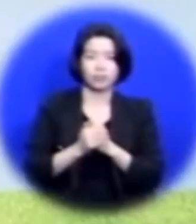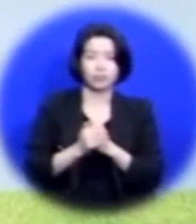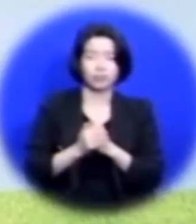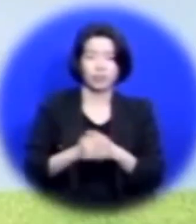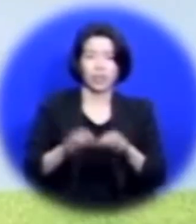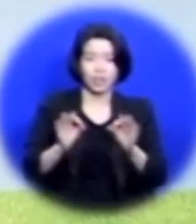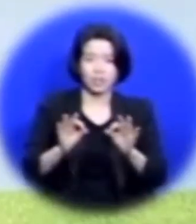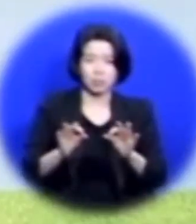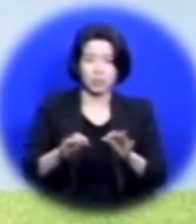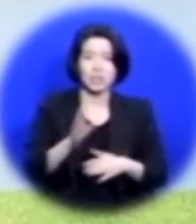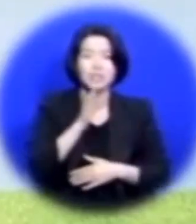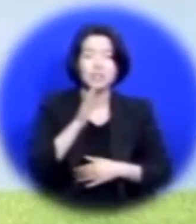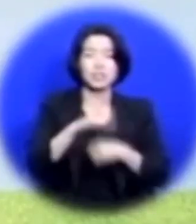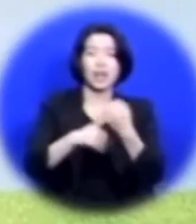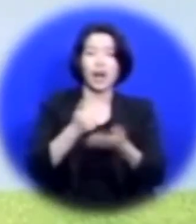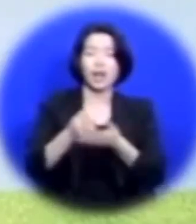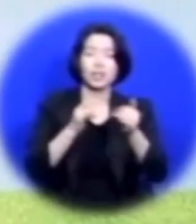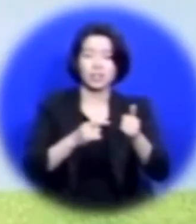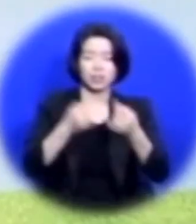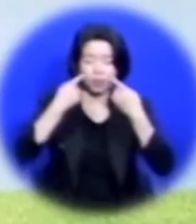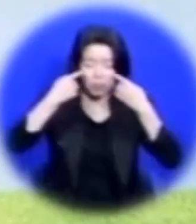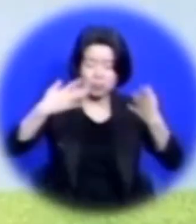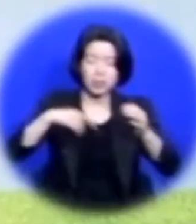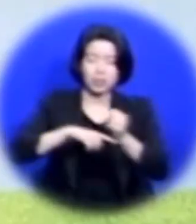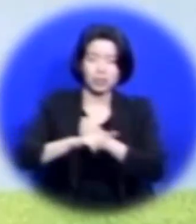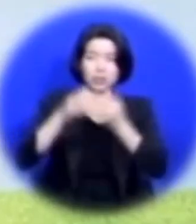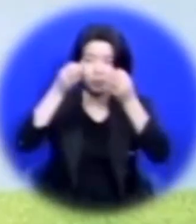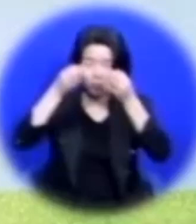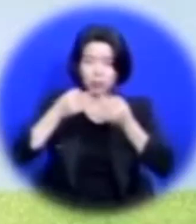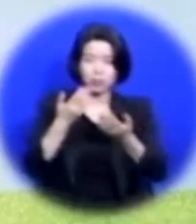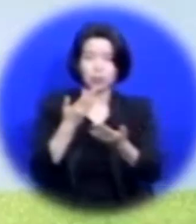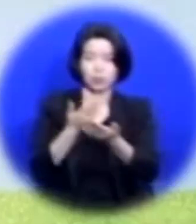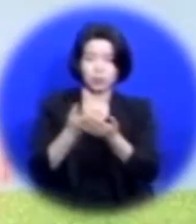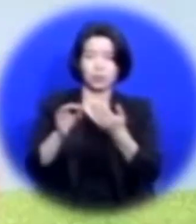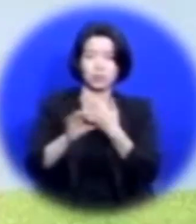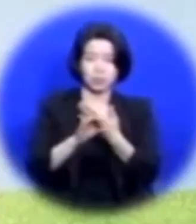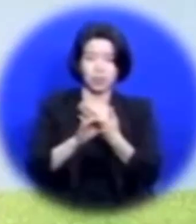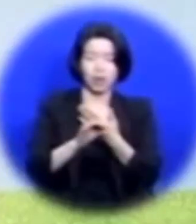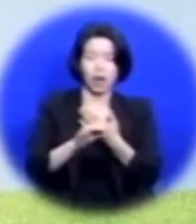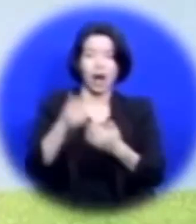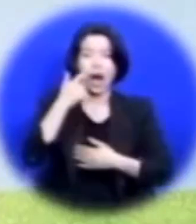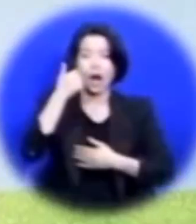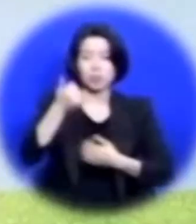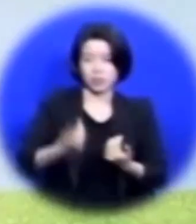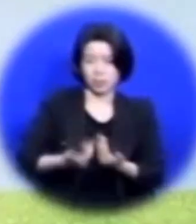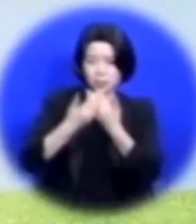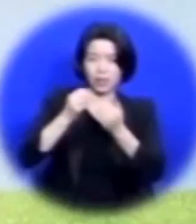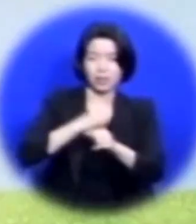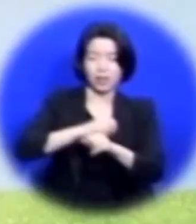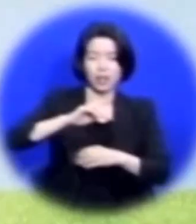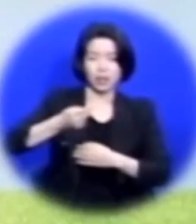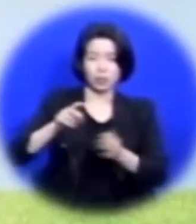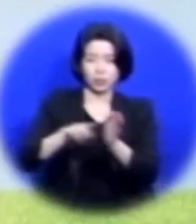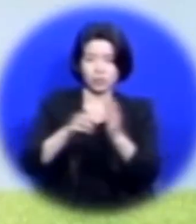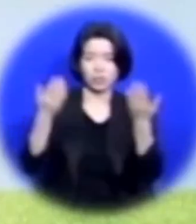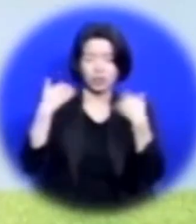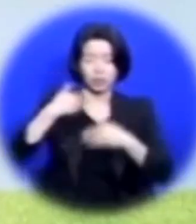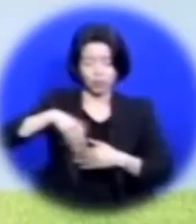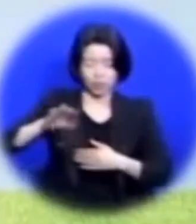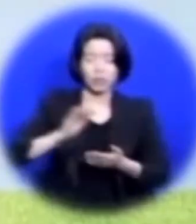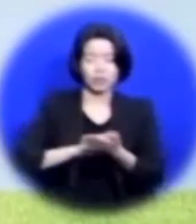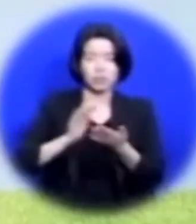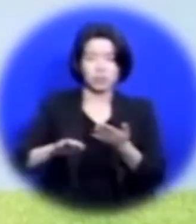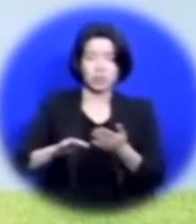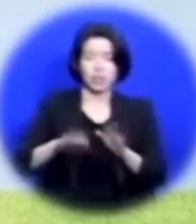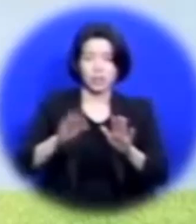이번에 진짜 하나님께서 분명하게 뜻을 보여 주시면 제가 아버지가 반대 하더라도 제가 신학교를 가겠습니다 이번에는